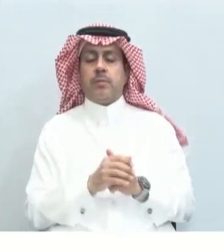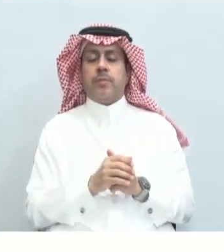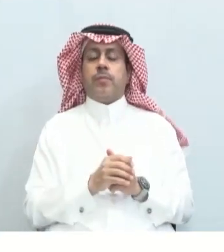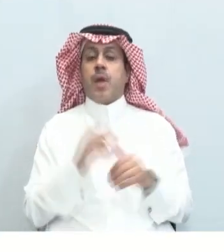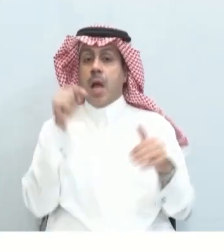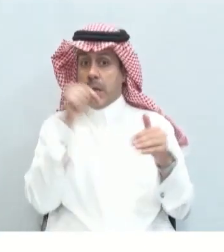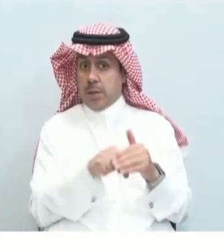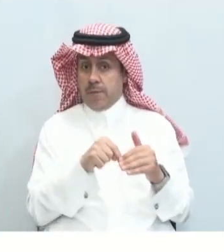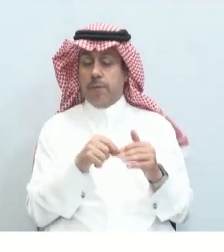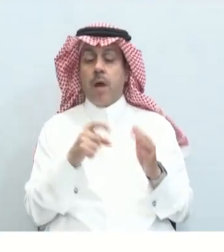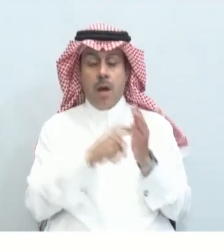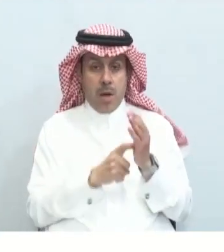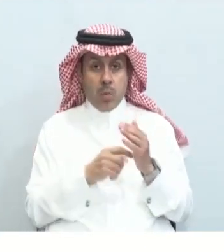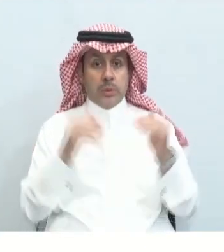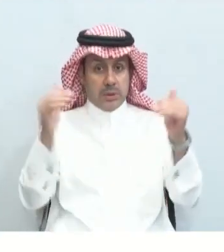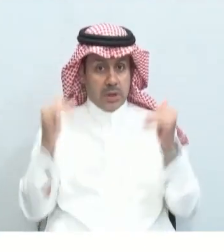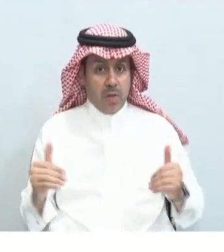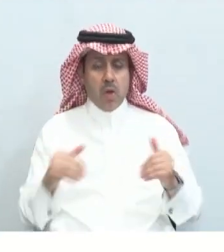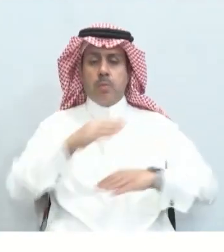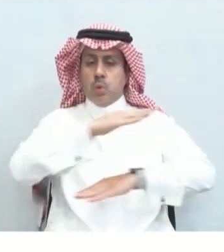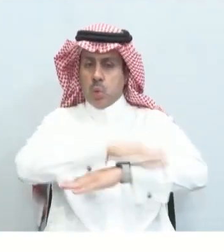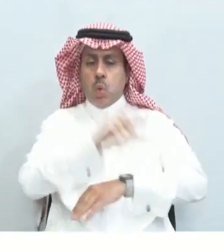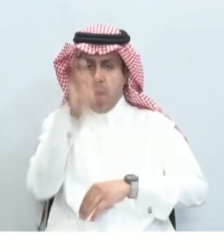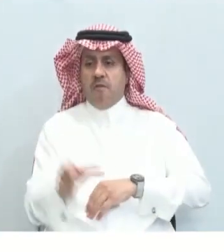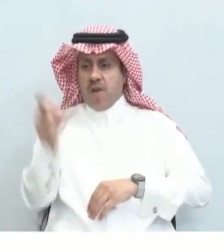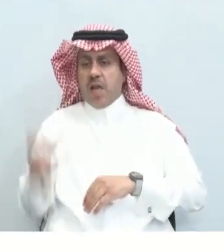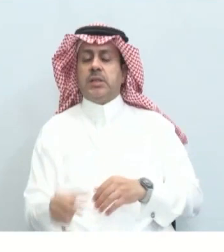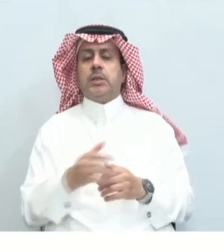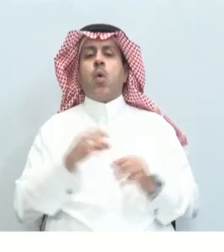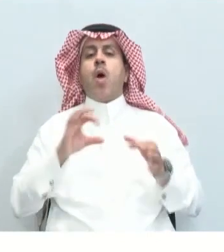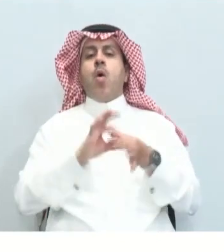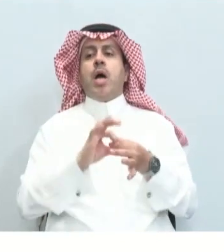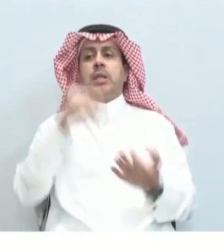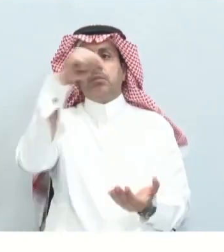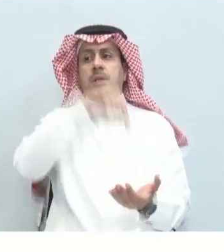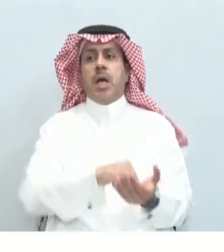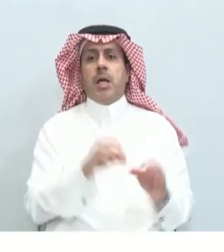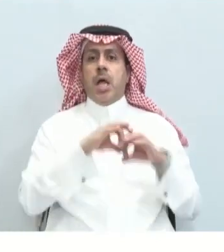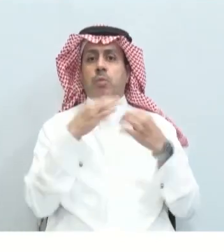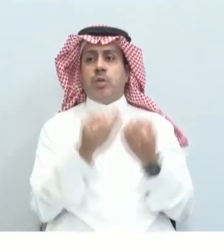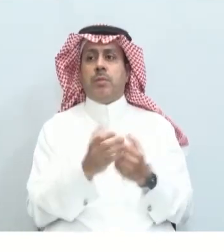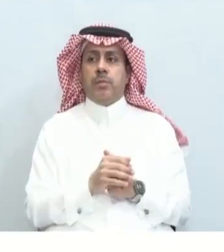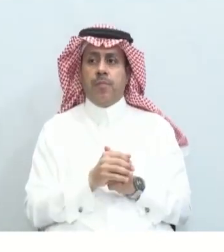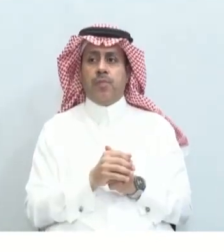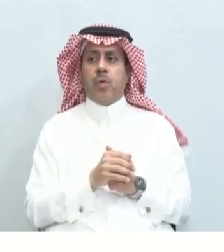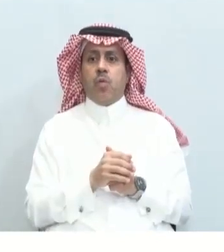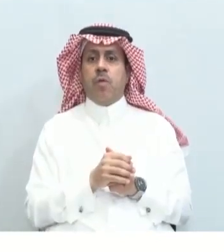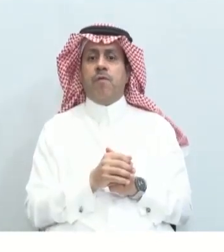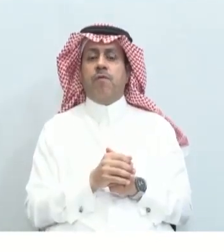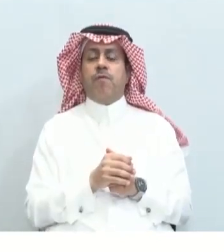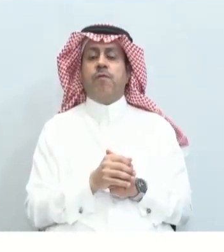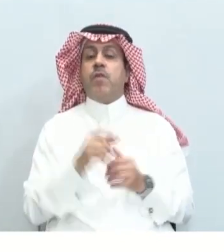تنظيم سلوك الافراد وعلاقاتهم داخل المجتمع وهناك قواعد اجتماعيه تصبو الى